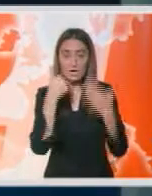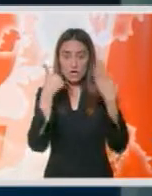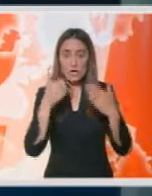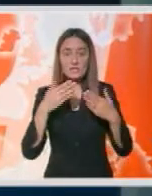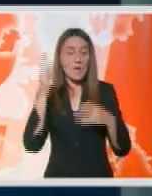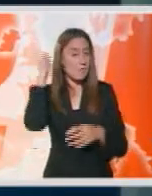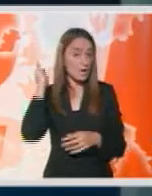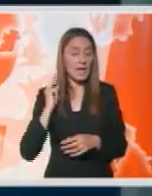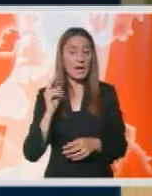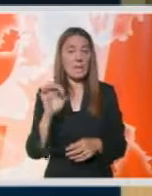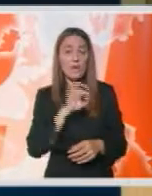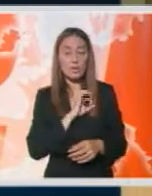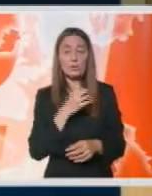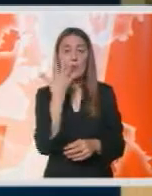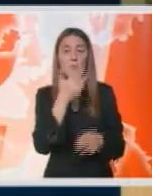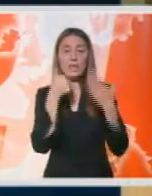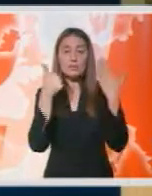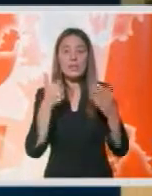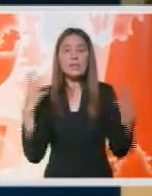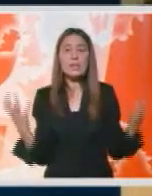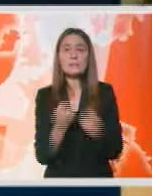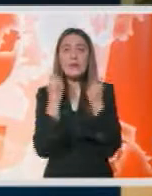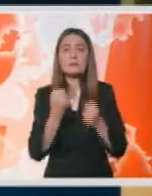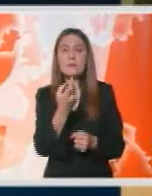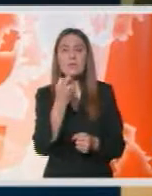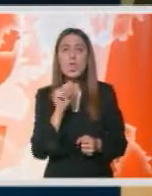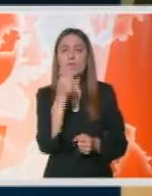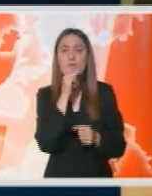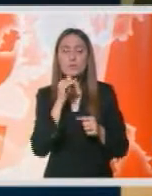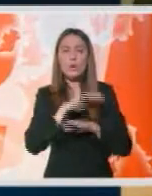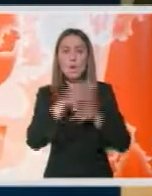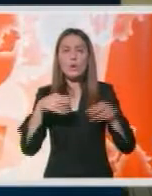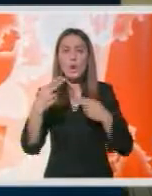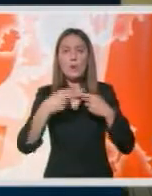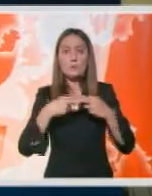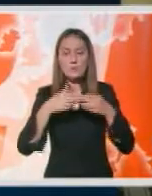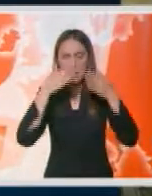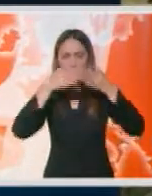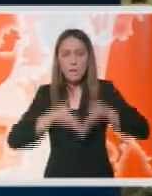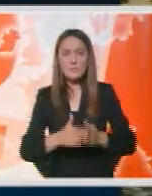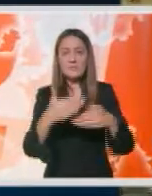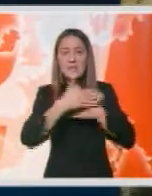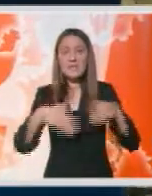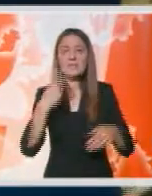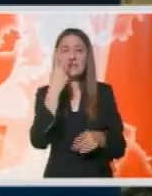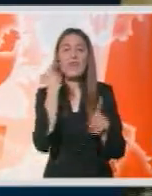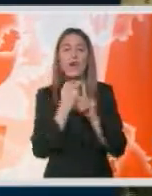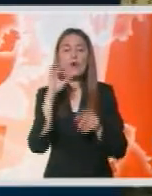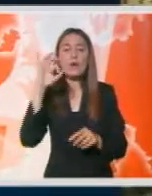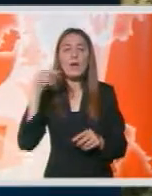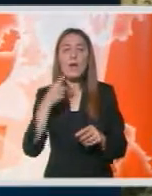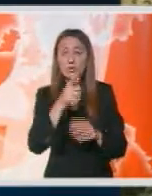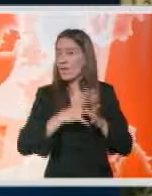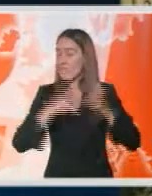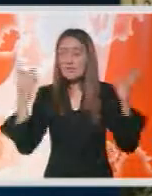mornara je poginulo, dok ih je 56 spaseno iz Žutog mora u blizini pomorske granice između dve Koreje. To je